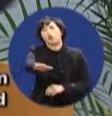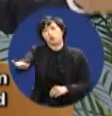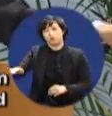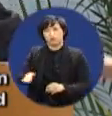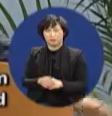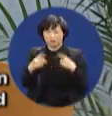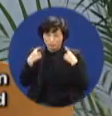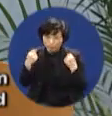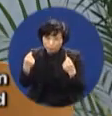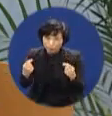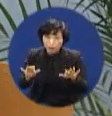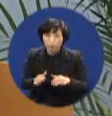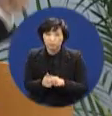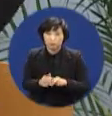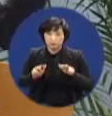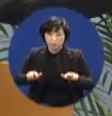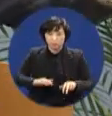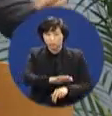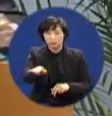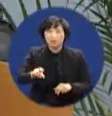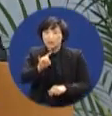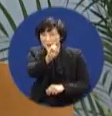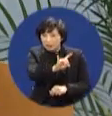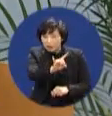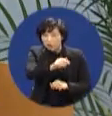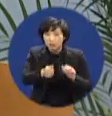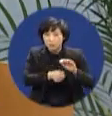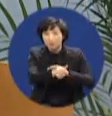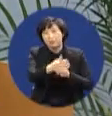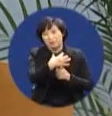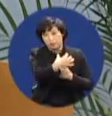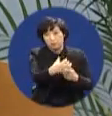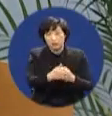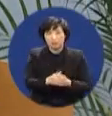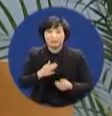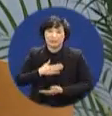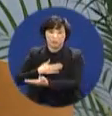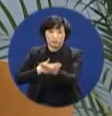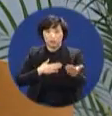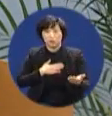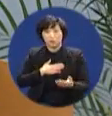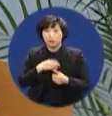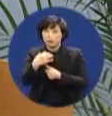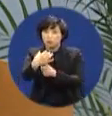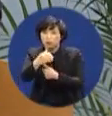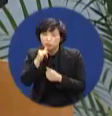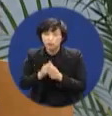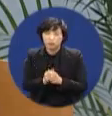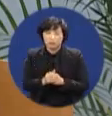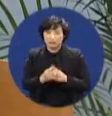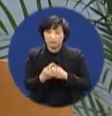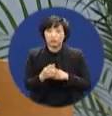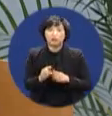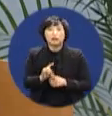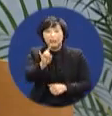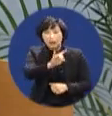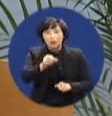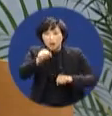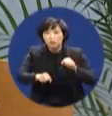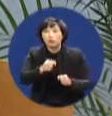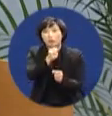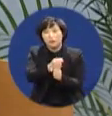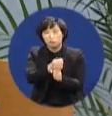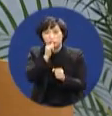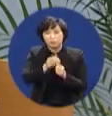오늘날도 여전히 간교하게 뱀을 이용하던 나와 여러분들을 이용해서 간교한 행동을 하고